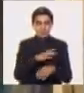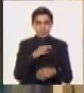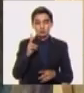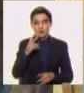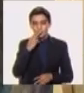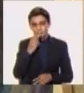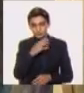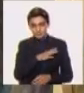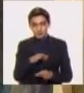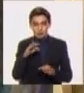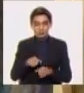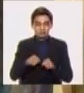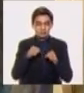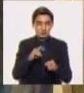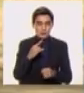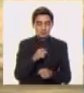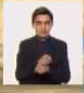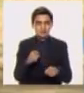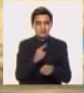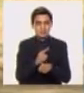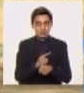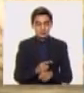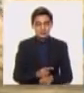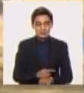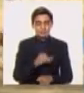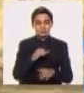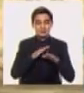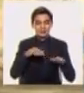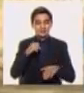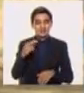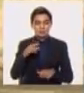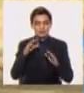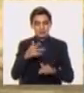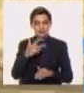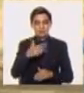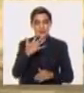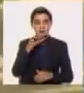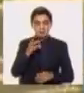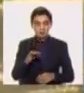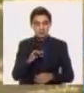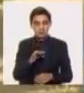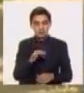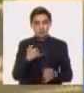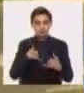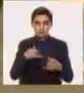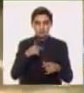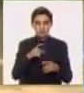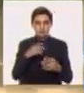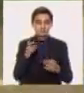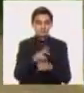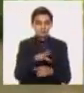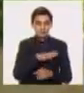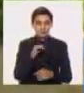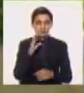азаматтар балаларын әкелуге тыйым салынған. Балабақшаларға тәрбиеленушілердің 35% ғана келуге рұқсат алған. Ең алдымен ата-аналары жұмысқа